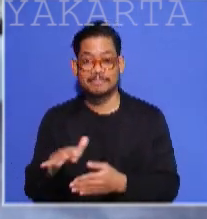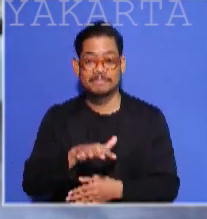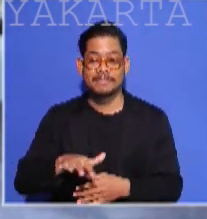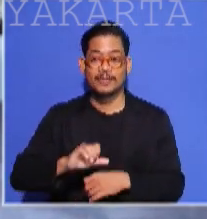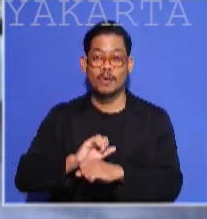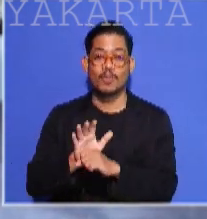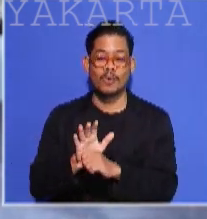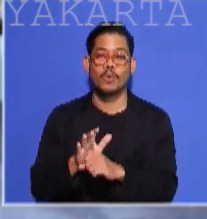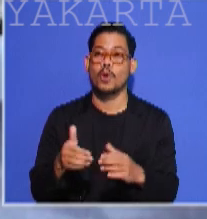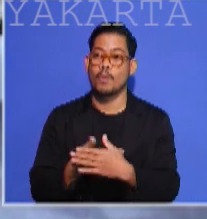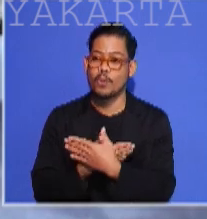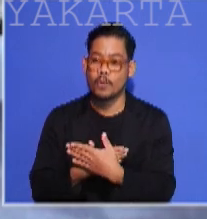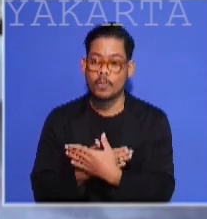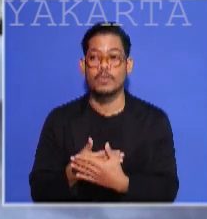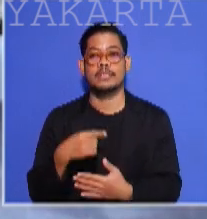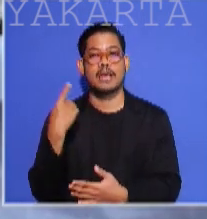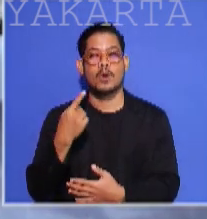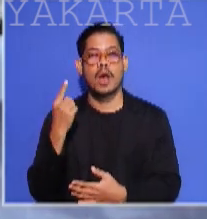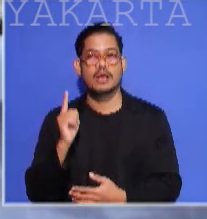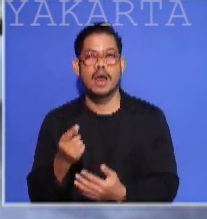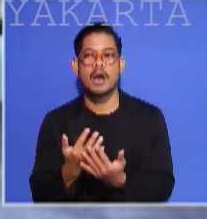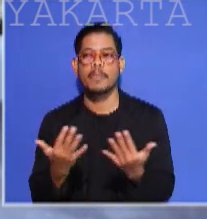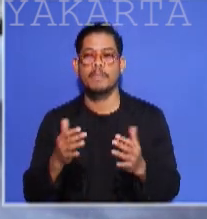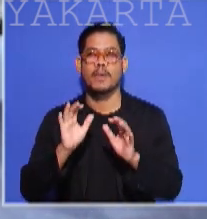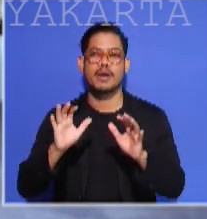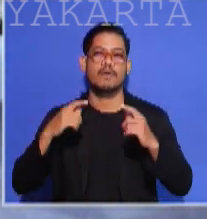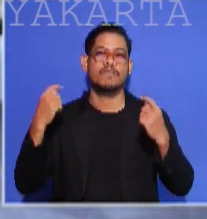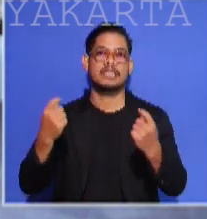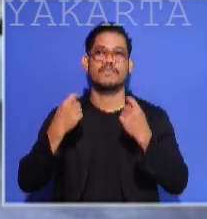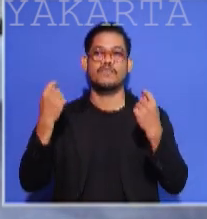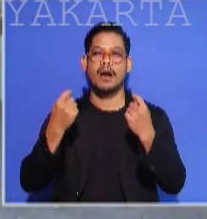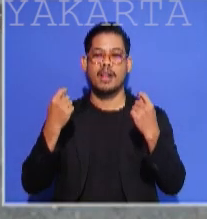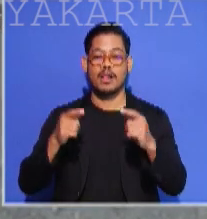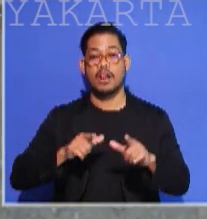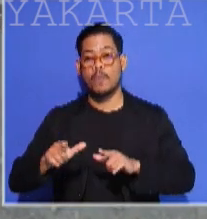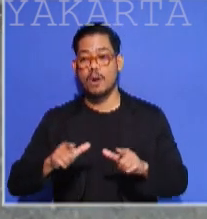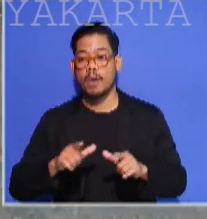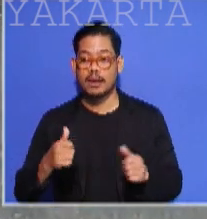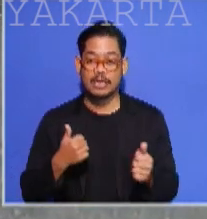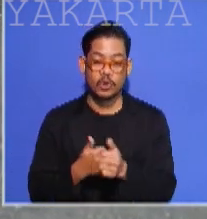dan antusias banyak diikuti oleh kelompok karawitan usia anak.